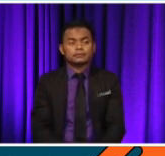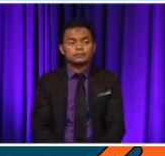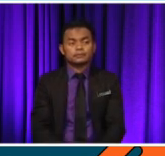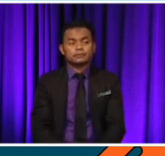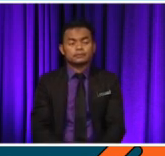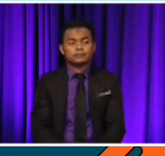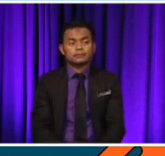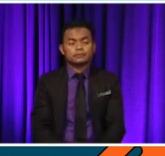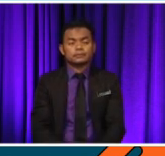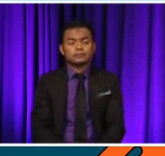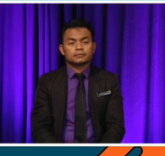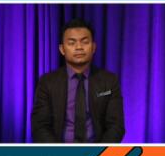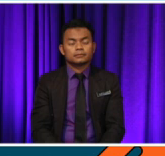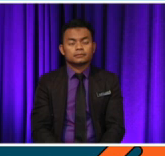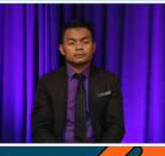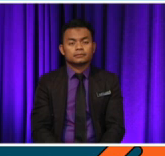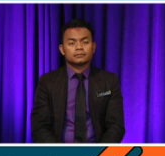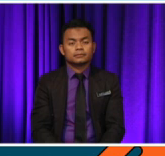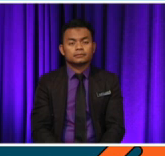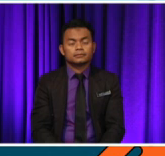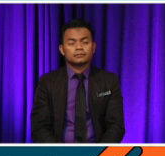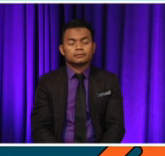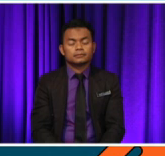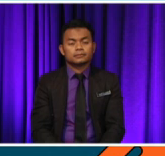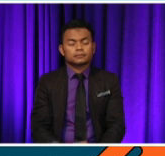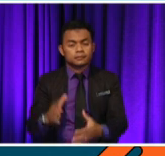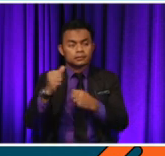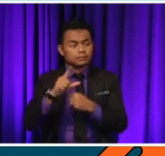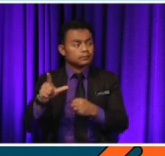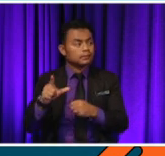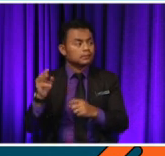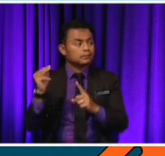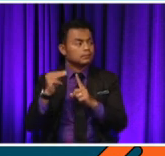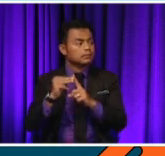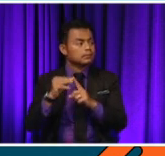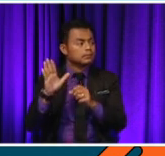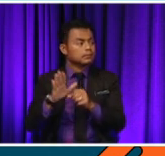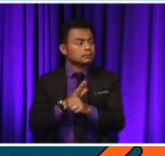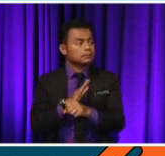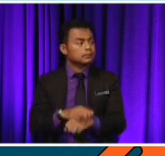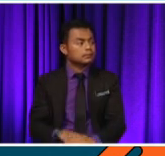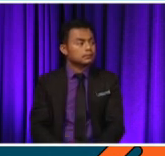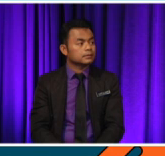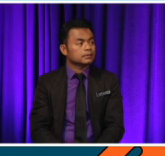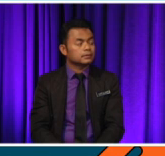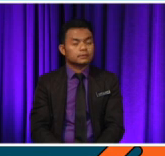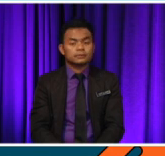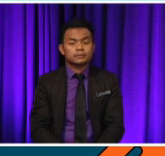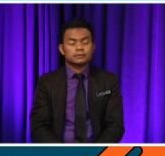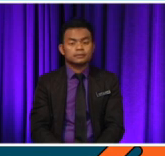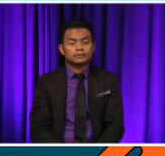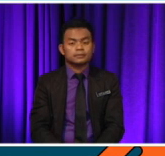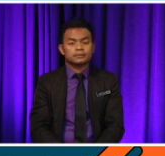lah oke Berapa lamakah penuh Oke seterusnya soalnya contoh bagian B ini adalah